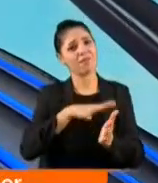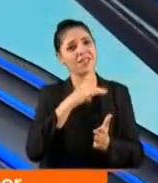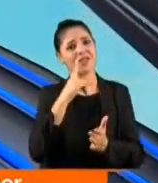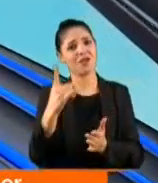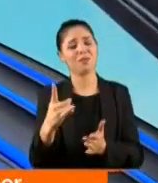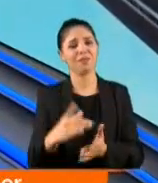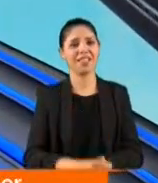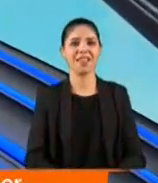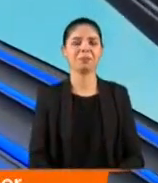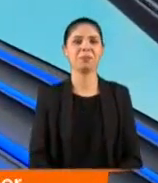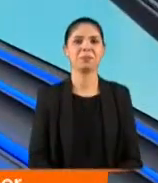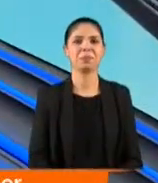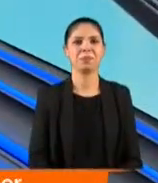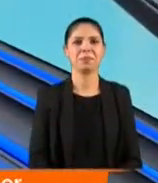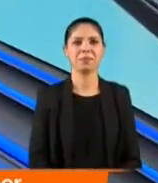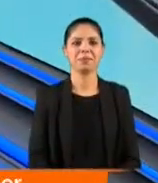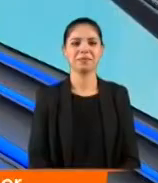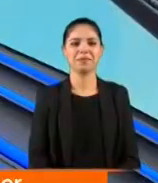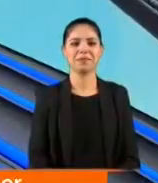o promosyonları da istedi.